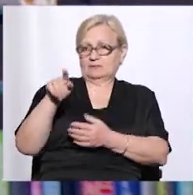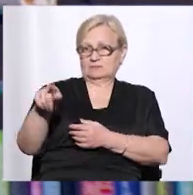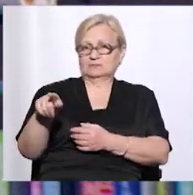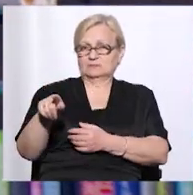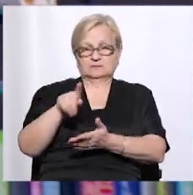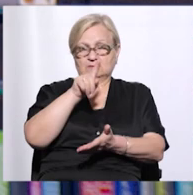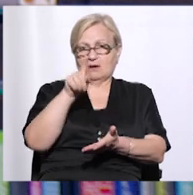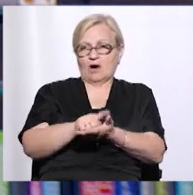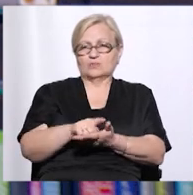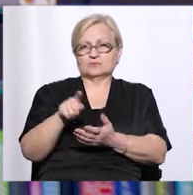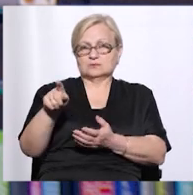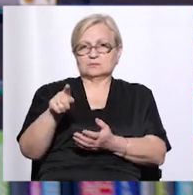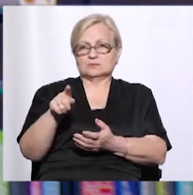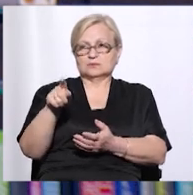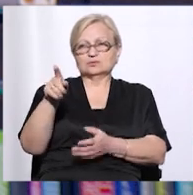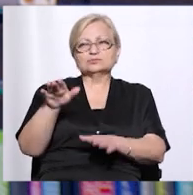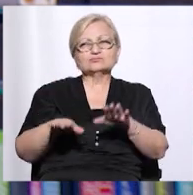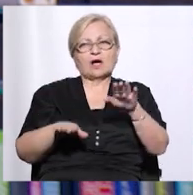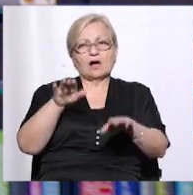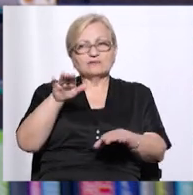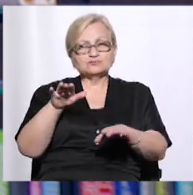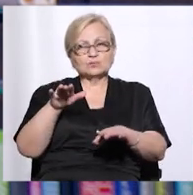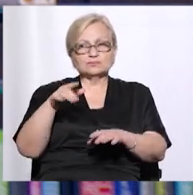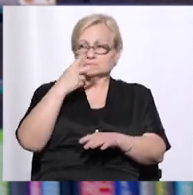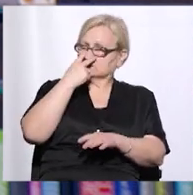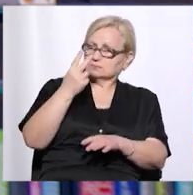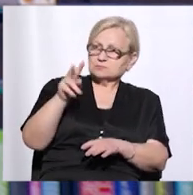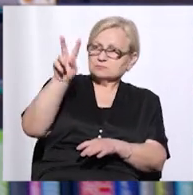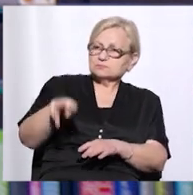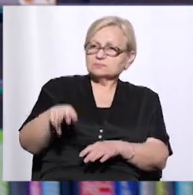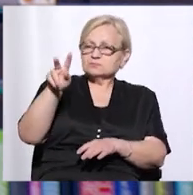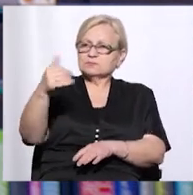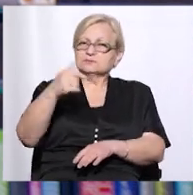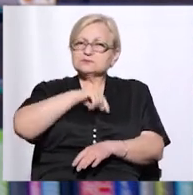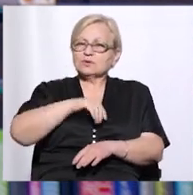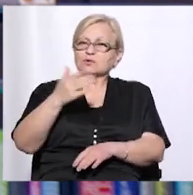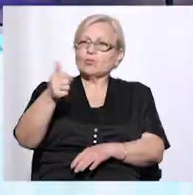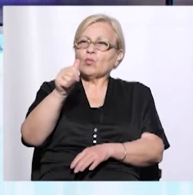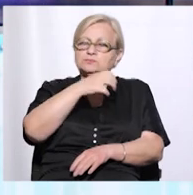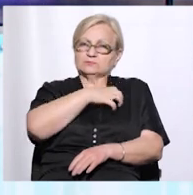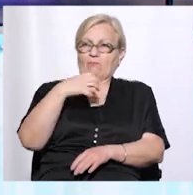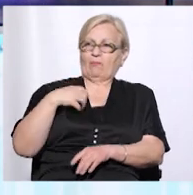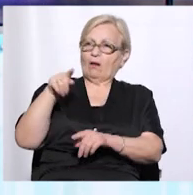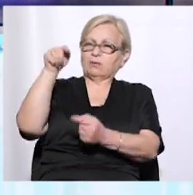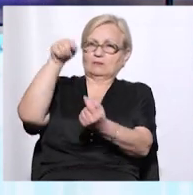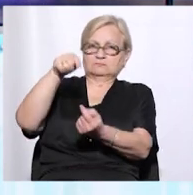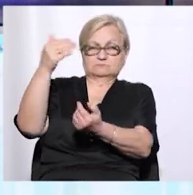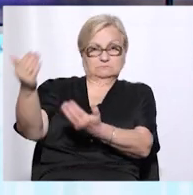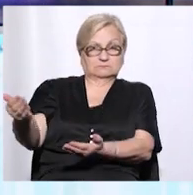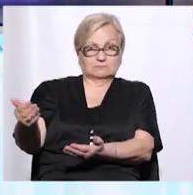ის აუცილებლად უნდა ავწონოთ და გავზომოთ მეფის საზომით და აქედან